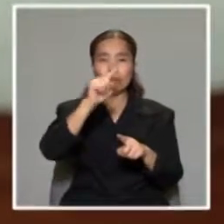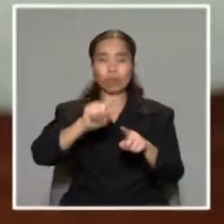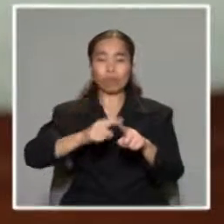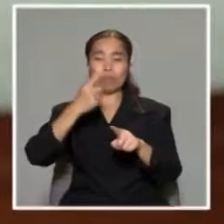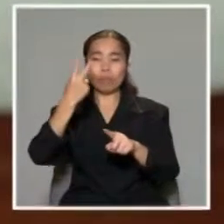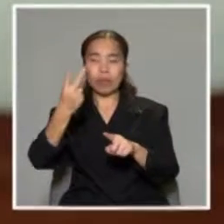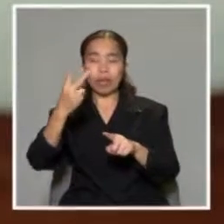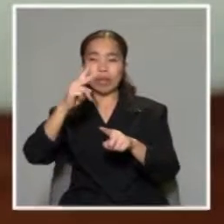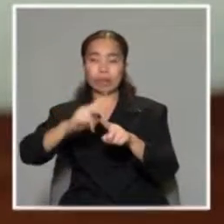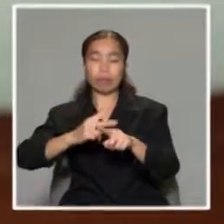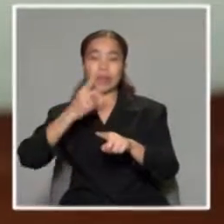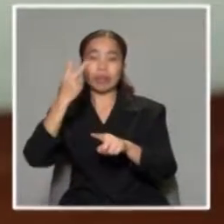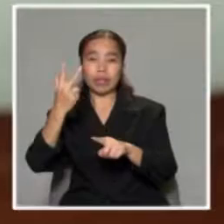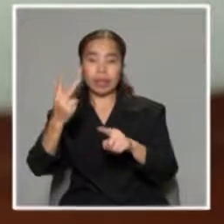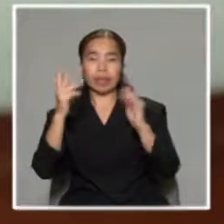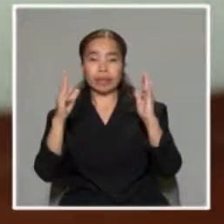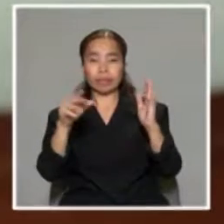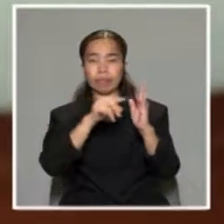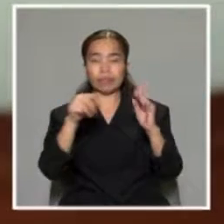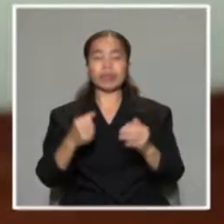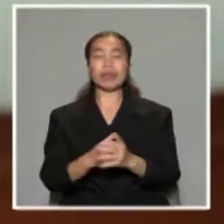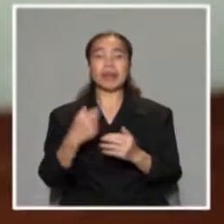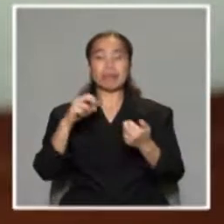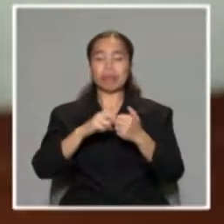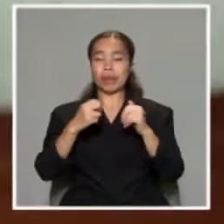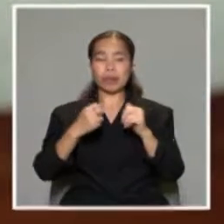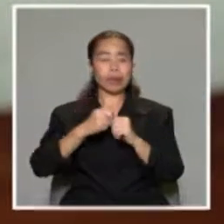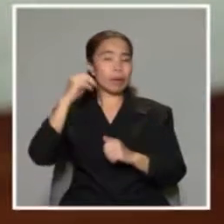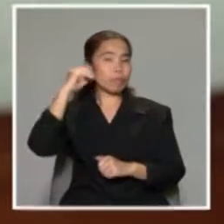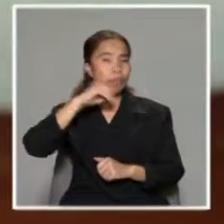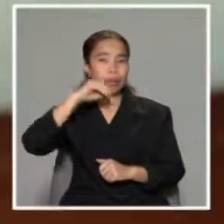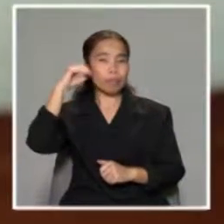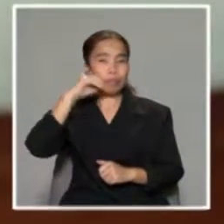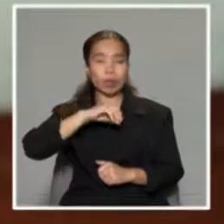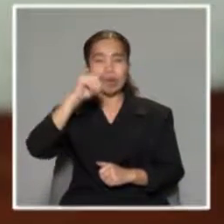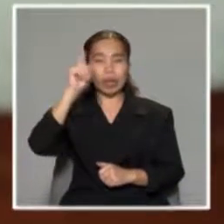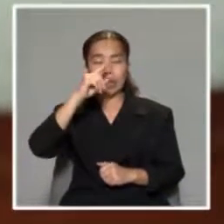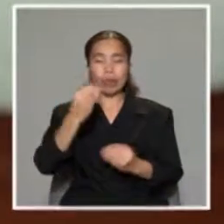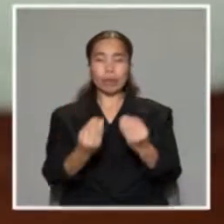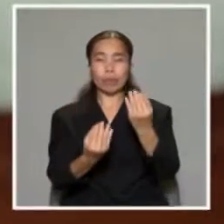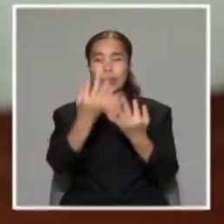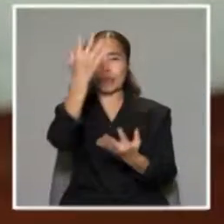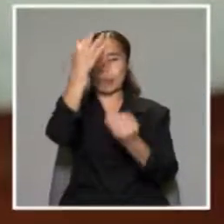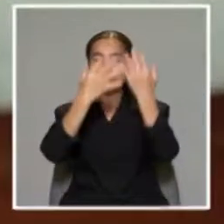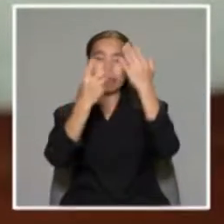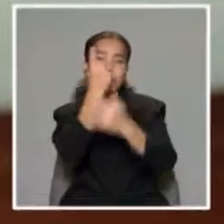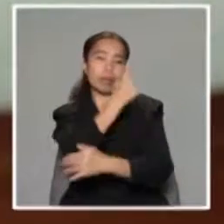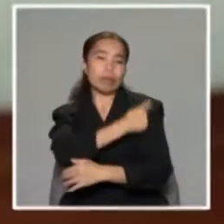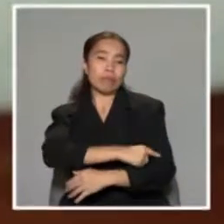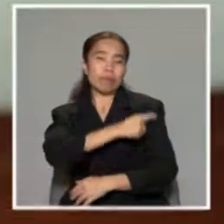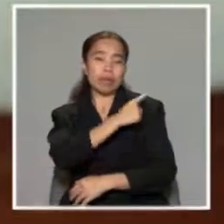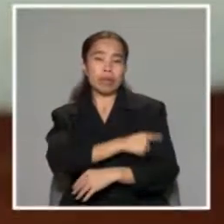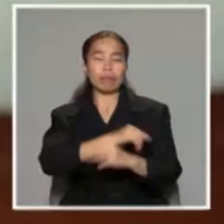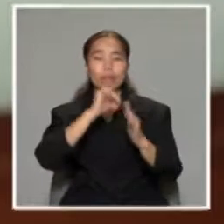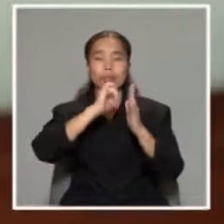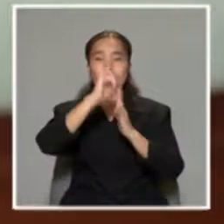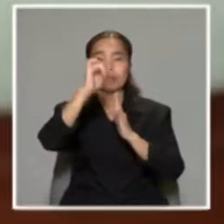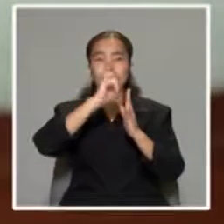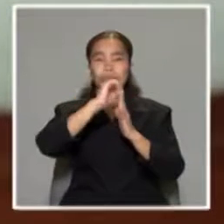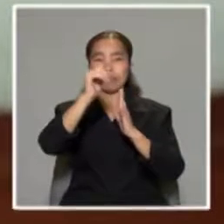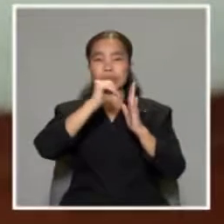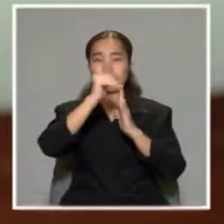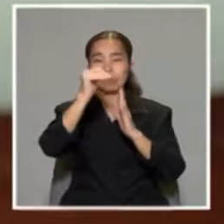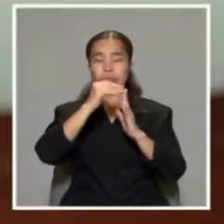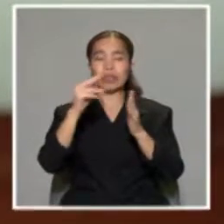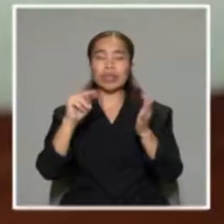นาเนี่ยนะครับ เรามักจะพบว่ามีปัญหาพื้นที่หมอกควันในภาคเหนือนะครับซึ่งส่วนหนึ่งเนี่ยเกิดจากการเผ